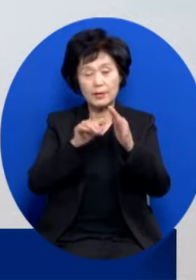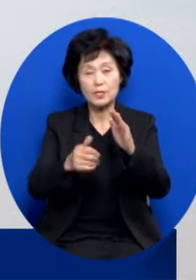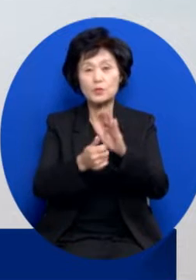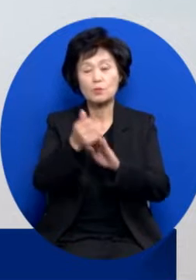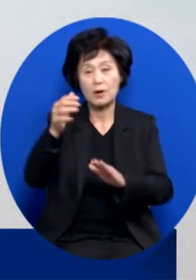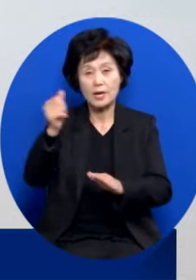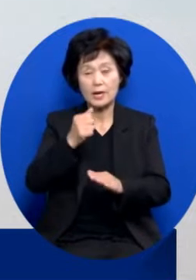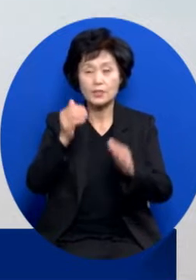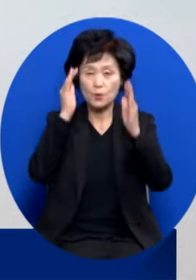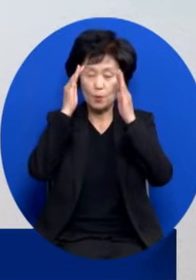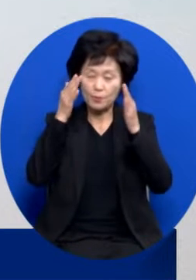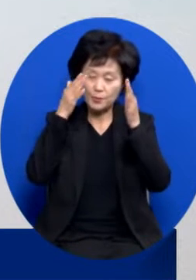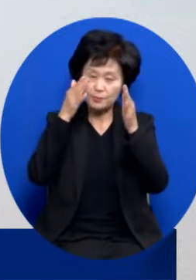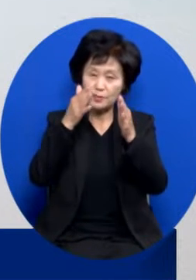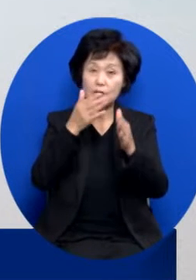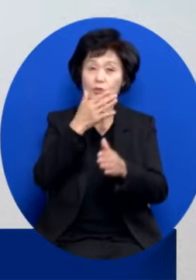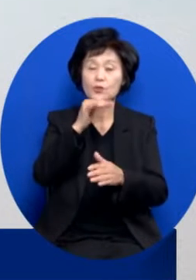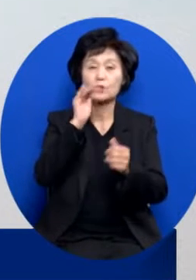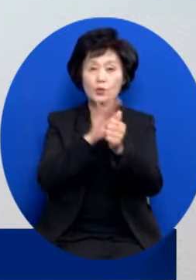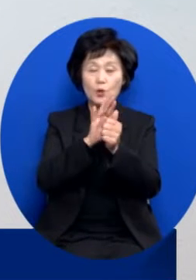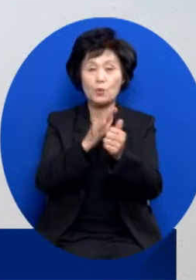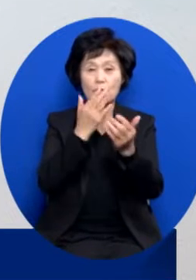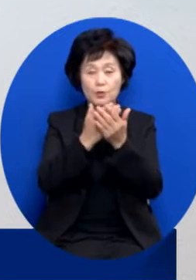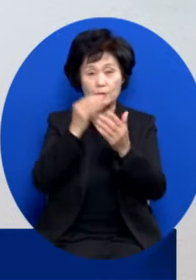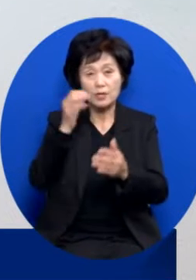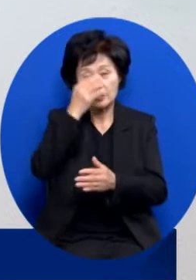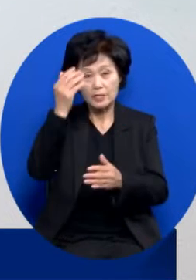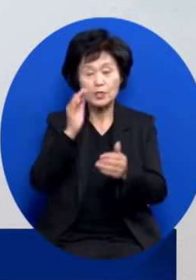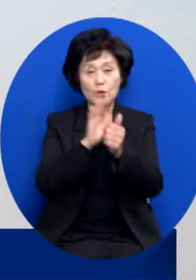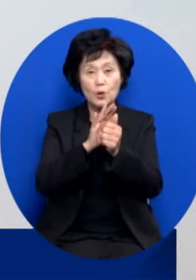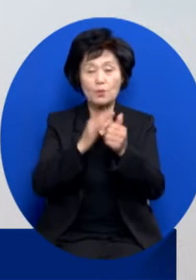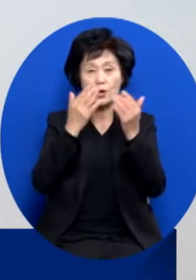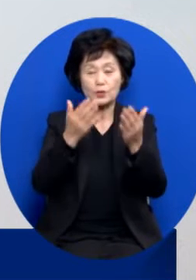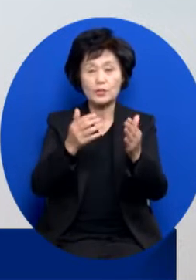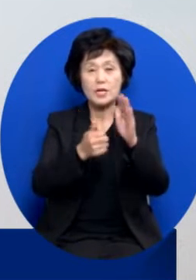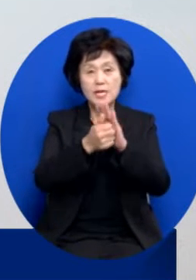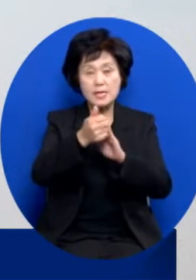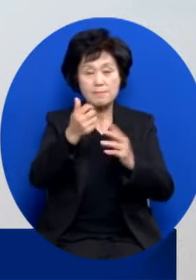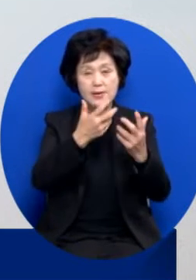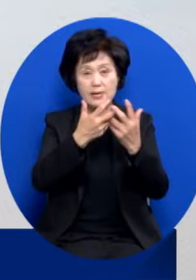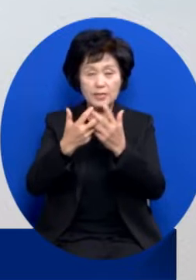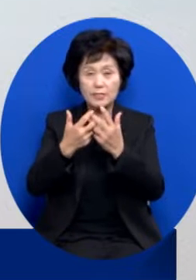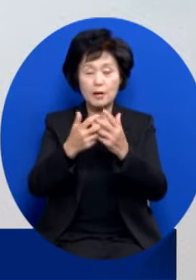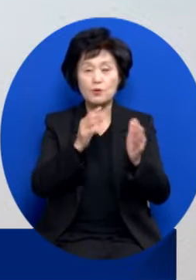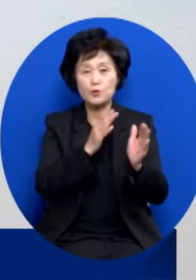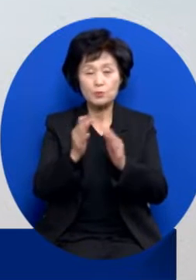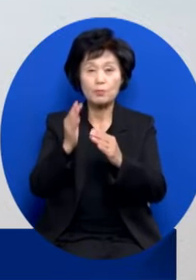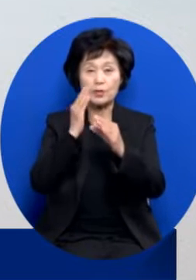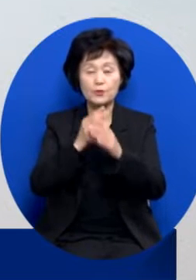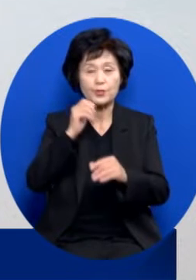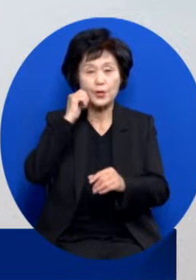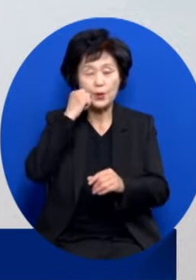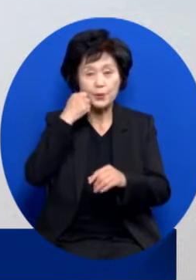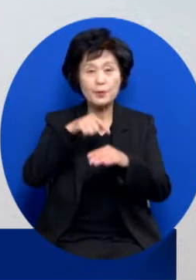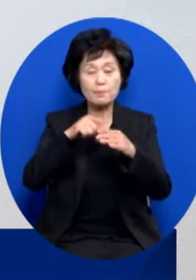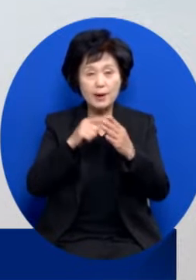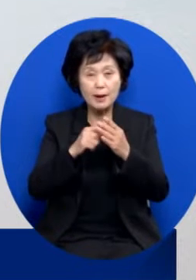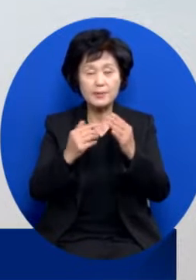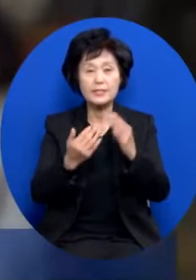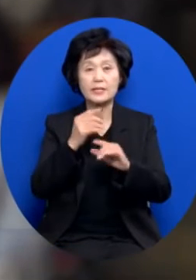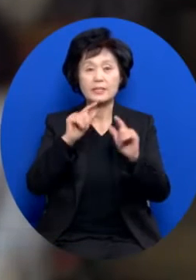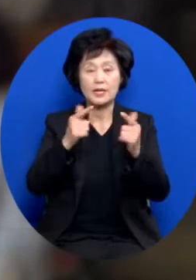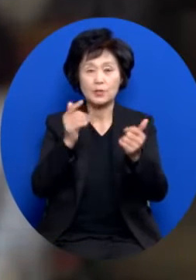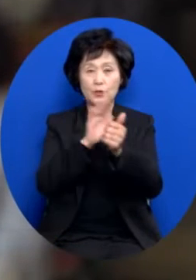수 있게 하여 주옵소서. 성령께서 도우셔서 소망이 넘치게 하시고 준비하는 가운데 어려운 마음 들지 않도록 하여